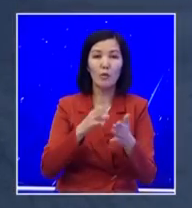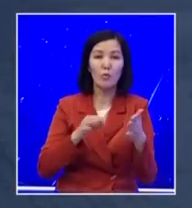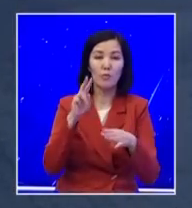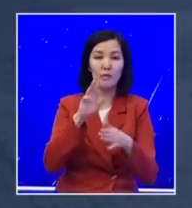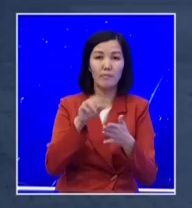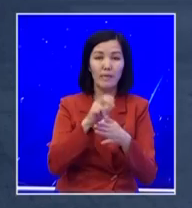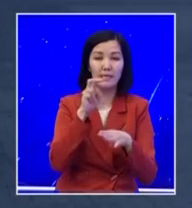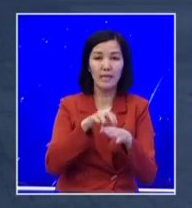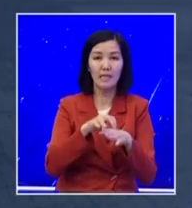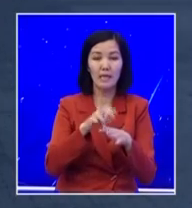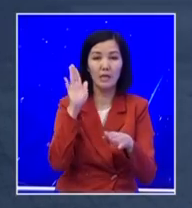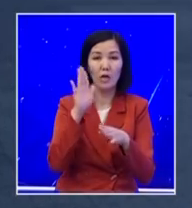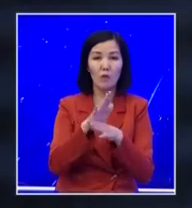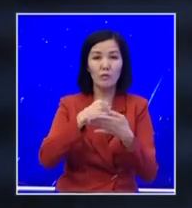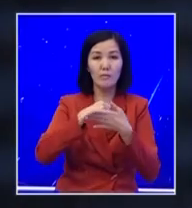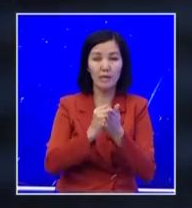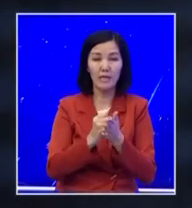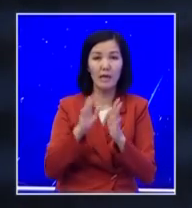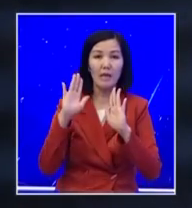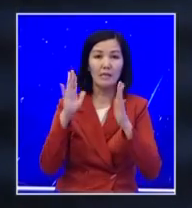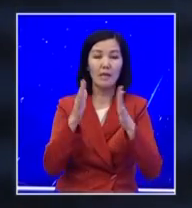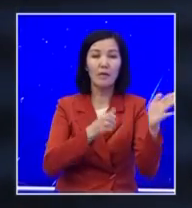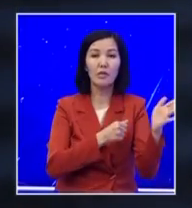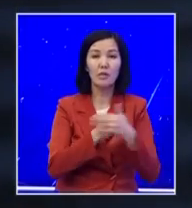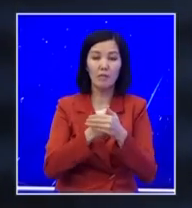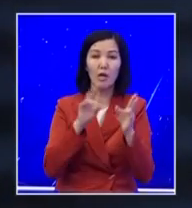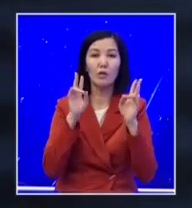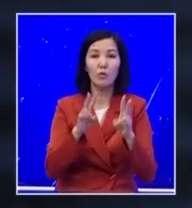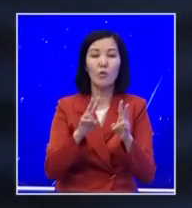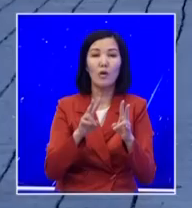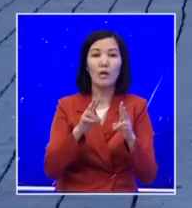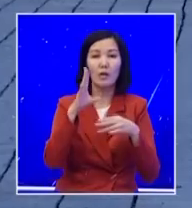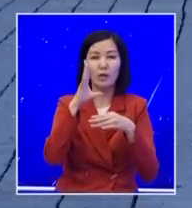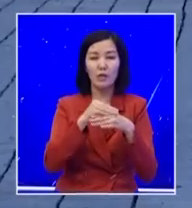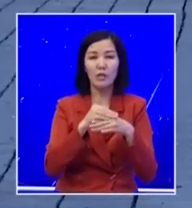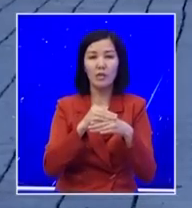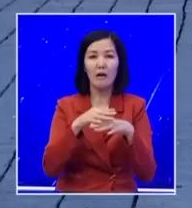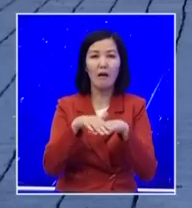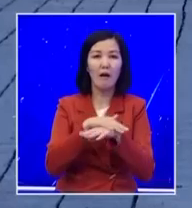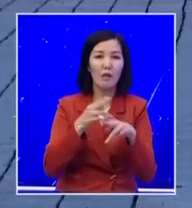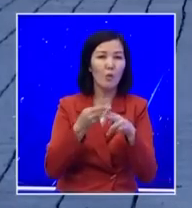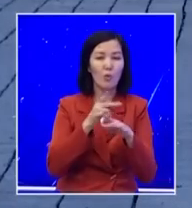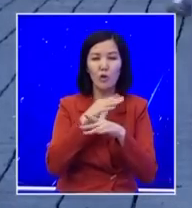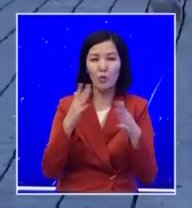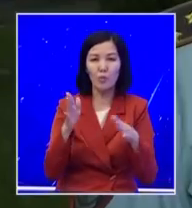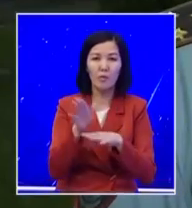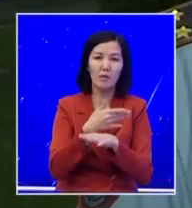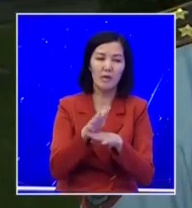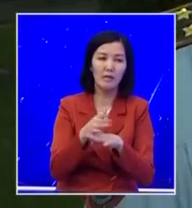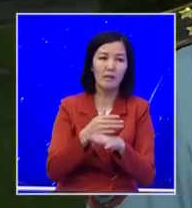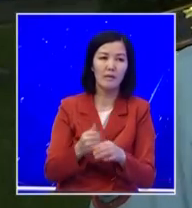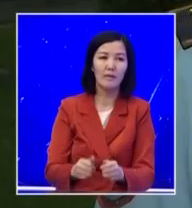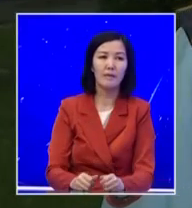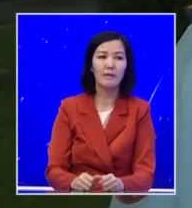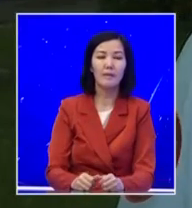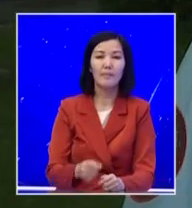қаулысымен бекітілген. Сәйкесінше саябақтар да жабылған. Десе де кеш ауа ондай жиналған халықтың қарасы қалың. Ертен